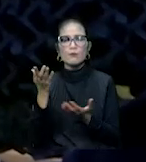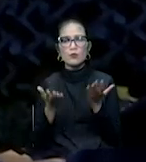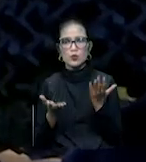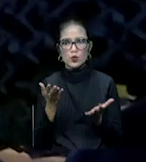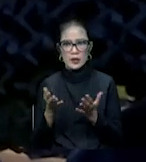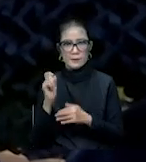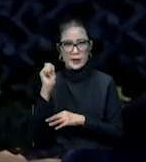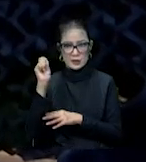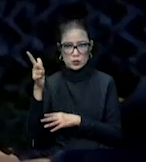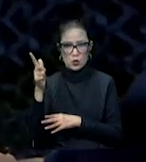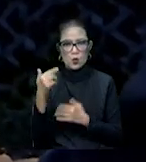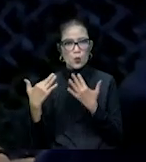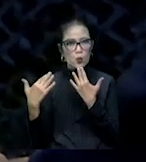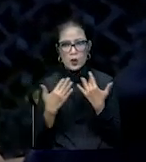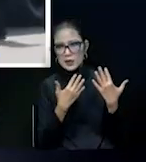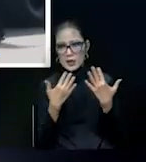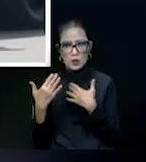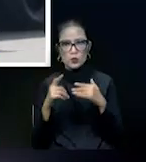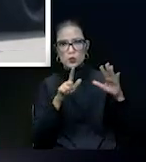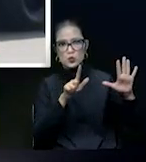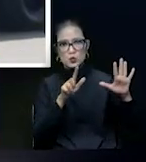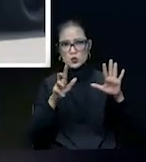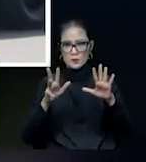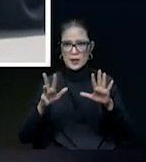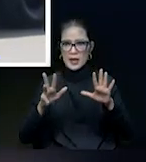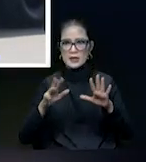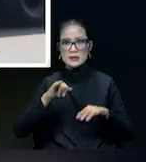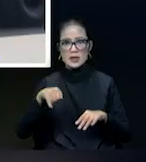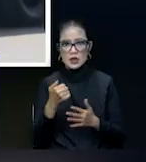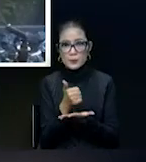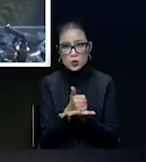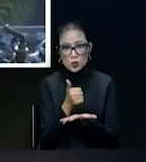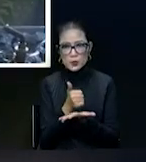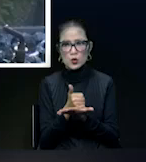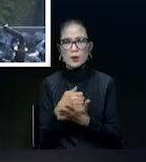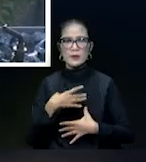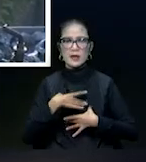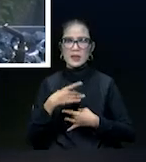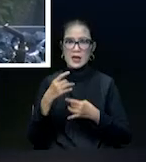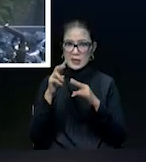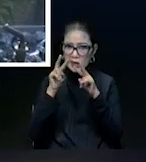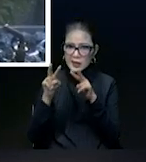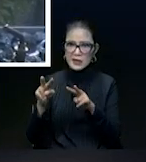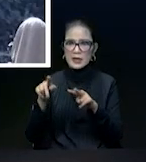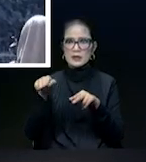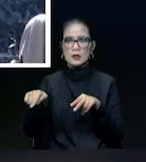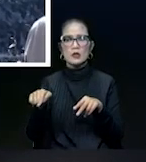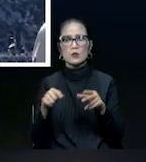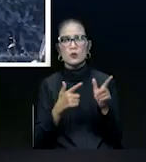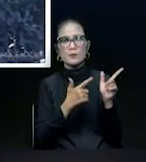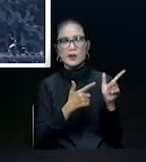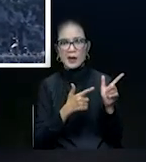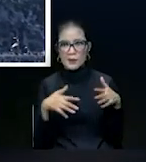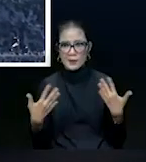ya ulang tahun TNI yang ke-79 jadi kita sangat tertarik sekali untuk melihat ee inventaris-inventaris e peralatan senjata